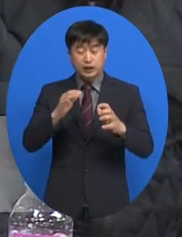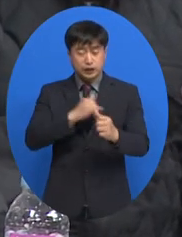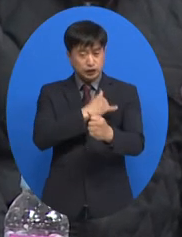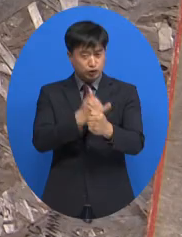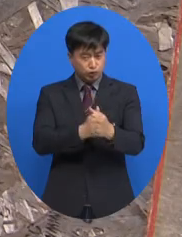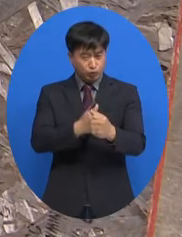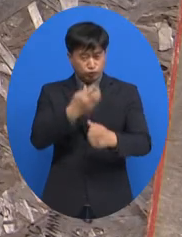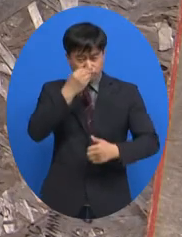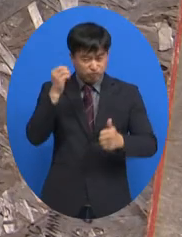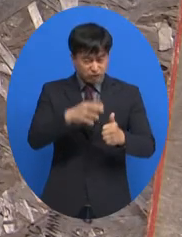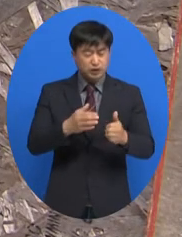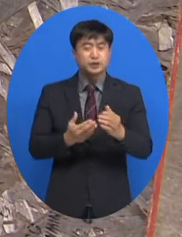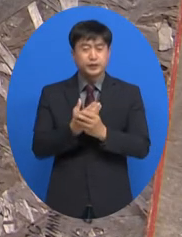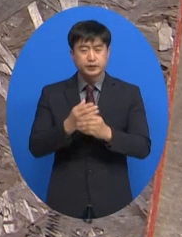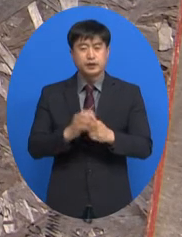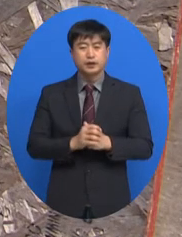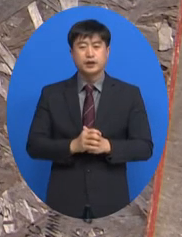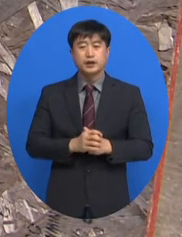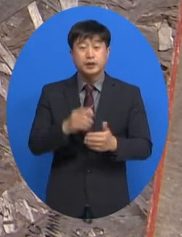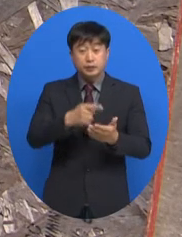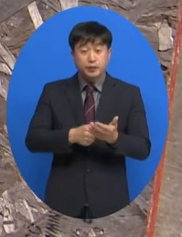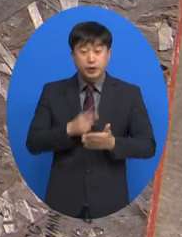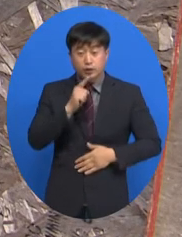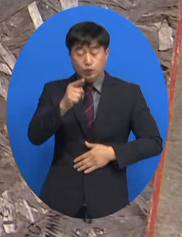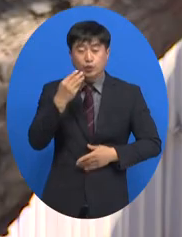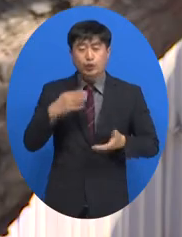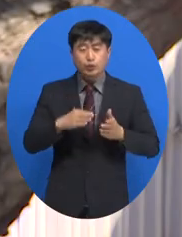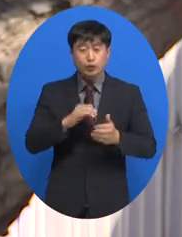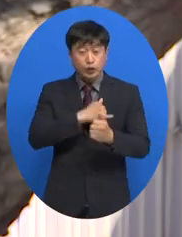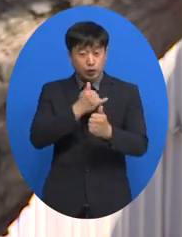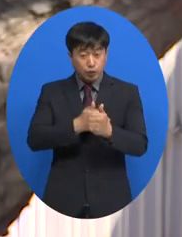아동인권유린 사건입니다. 선감학원 피해 신고는 경기도